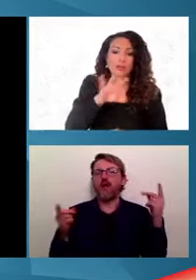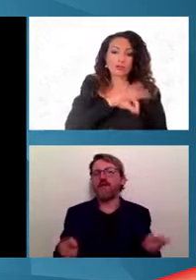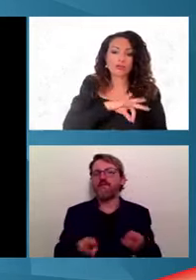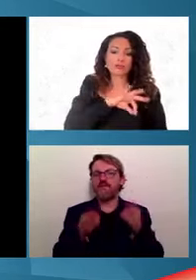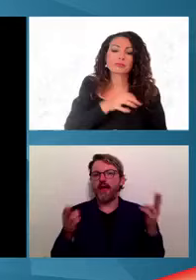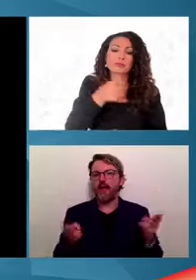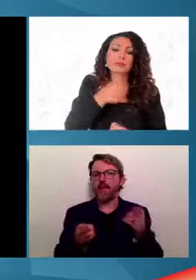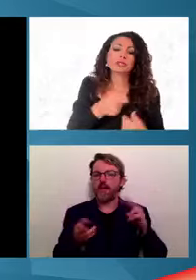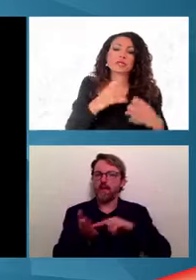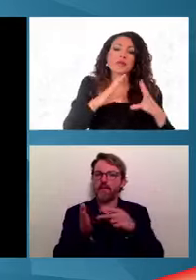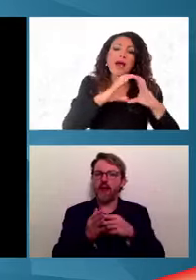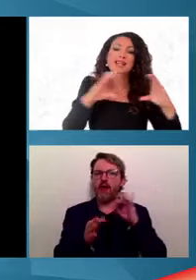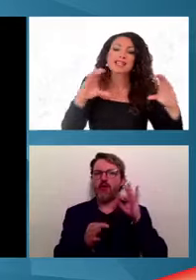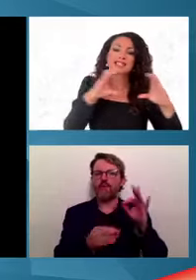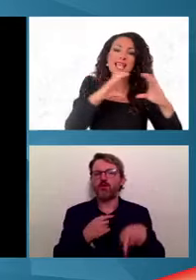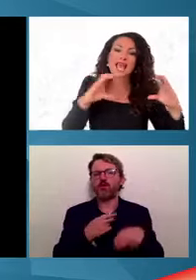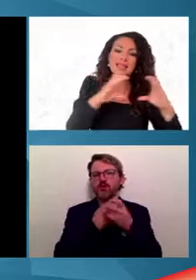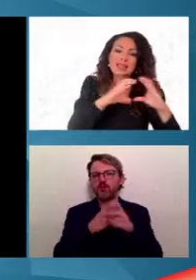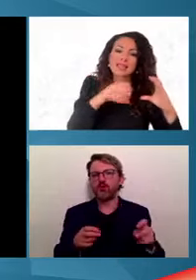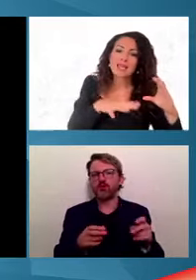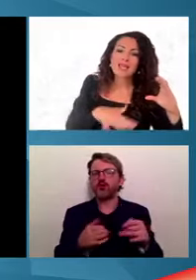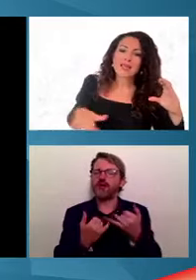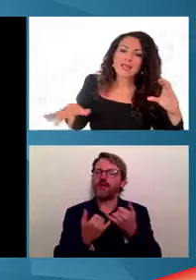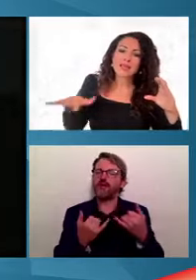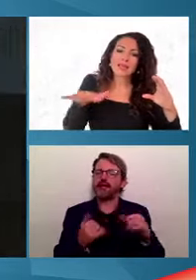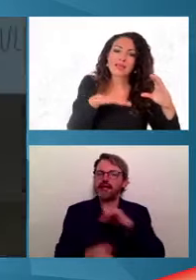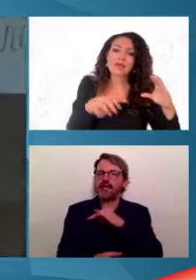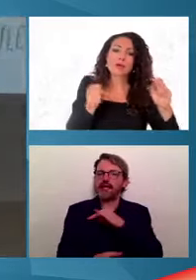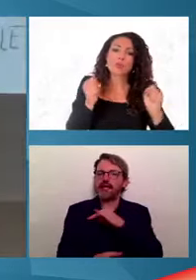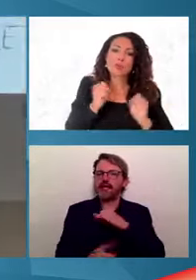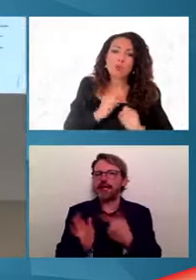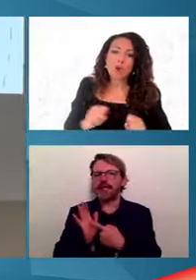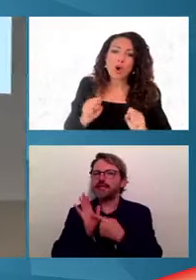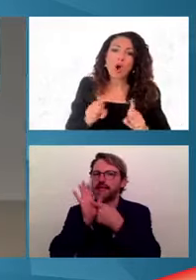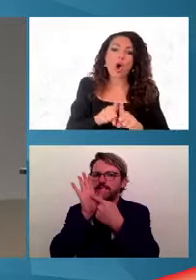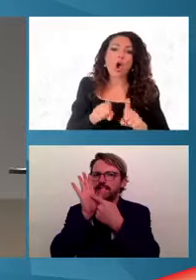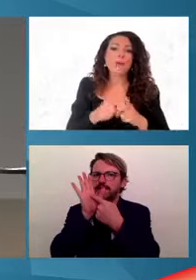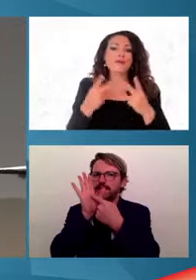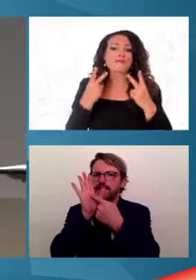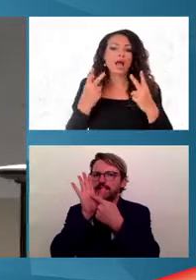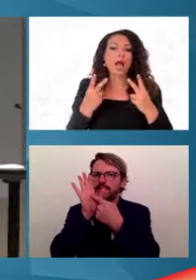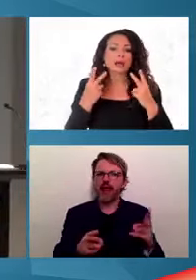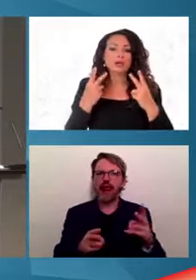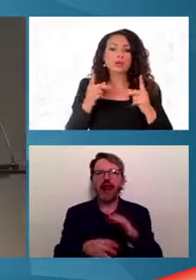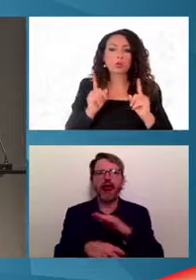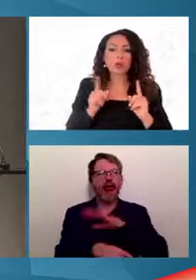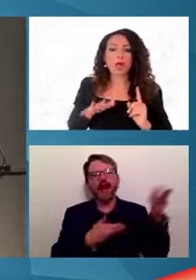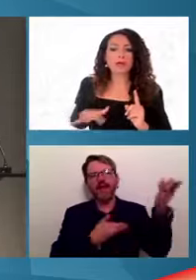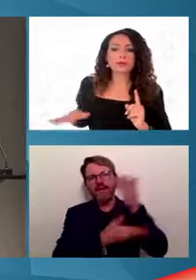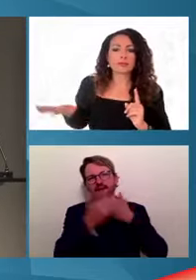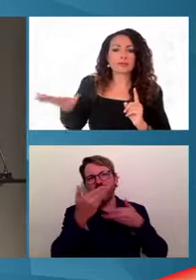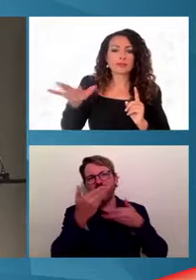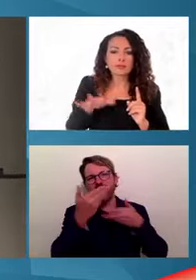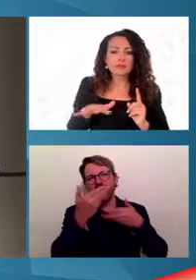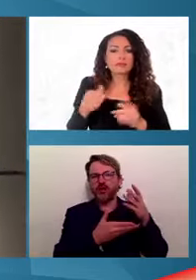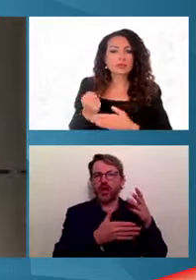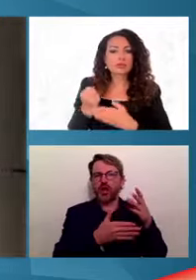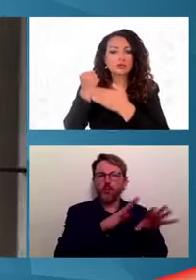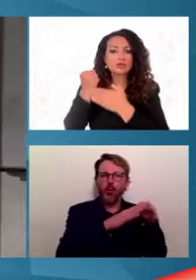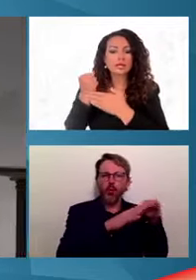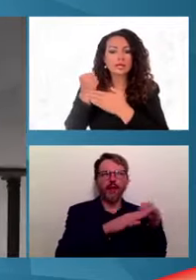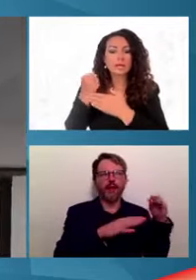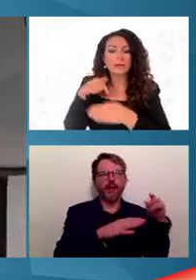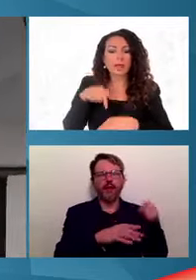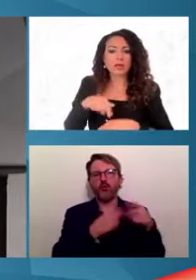tutti i soggetti, anche economici del nostro Alto Adige, possono vantarsi di vivere in una terra che è sostenibile. E questo è sicuramente un marchio